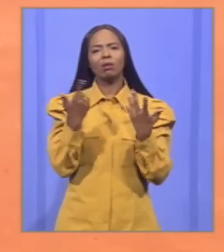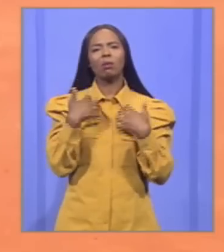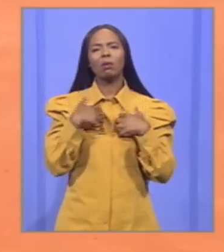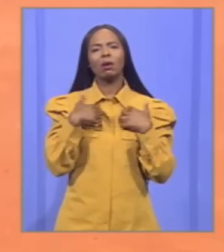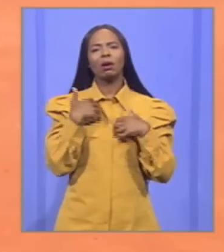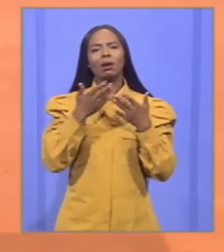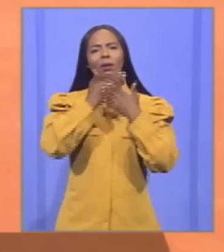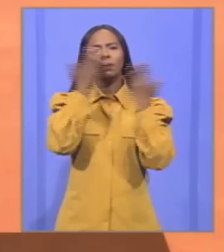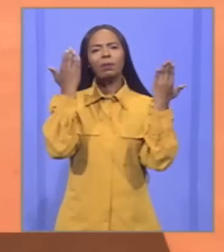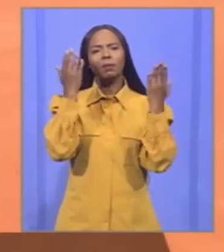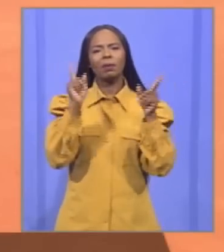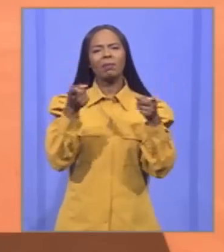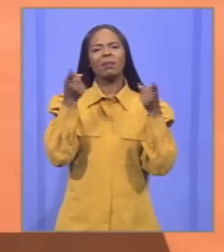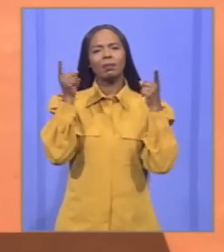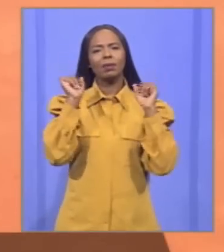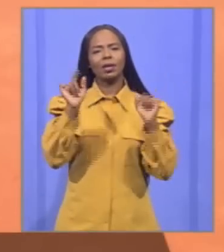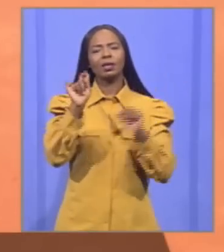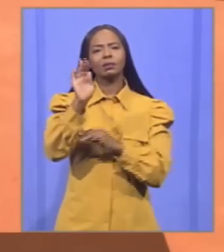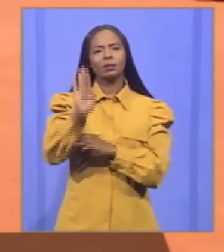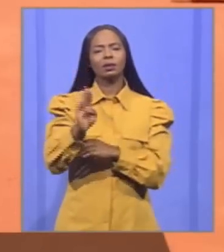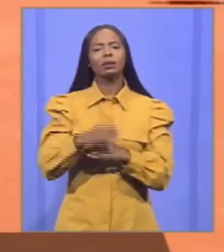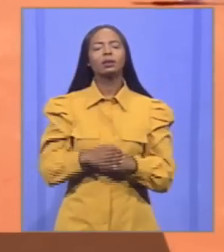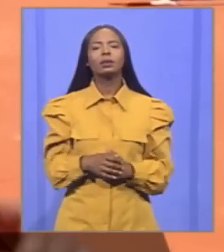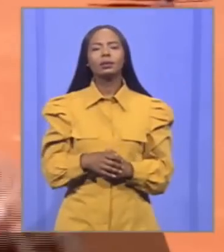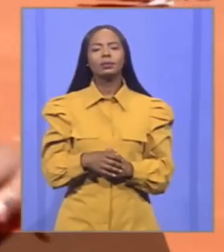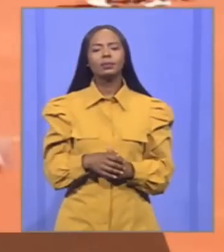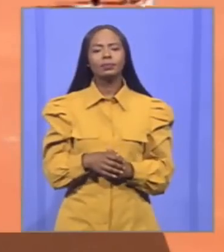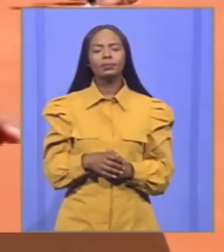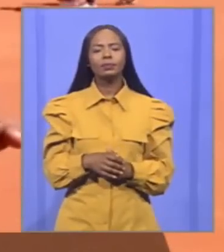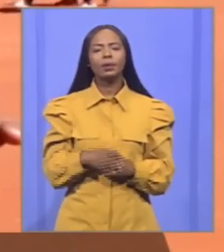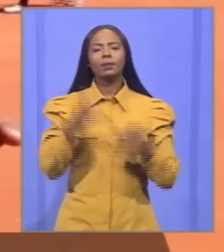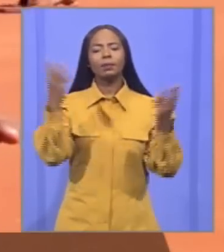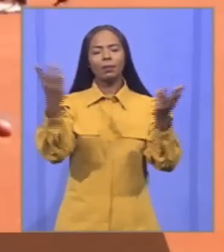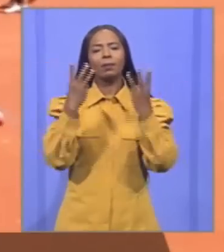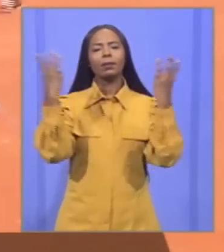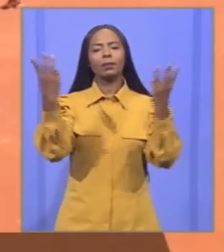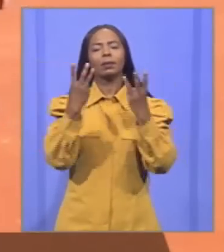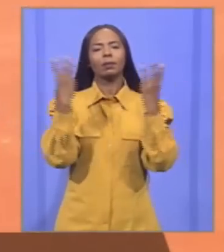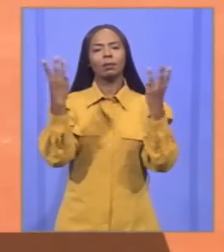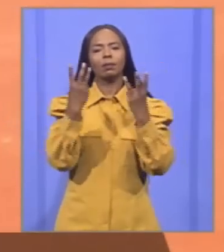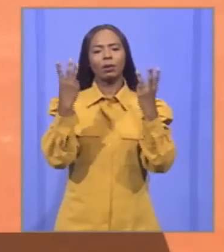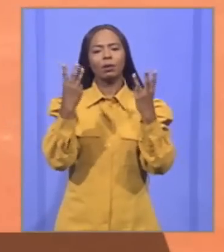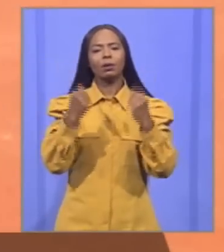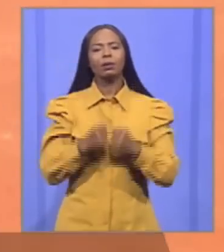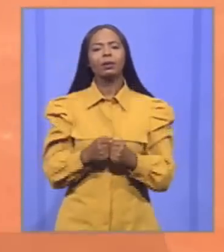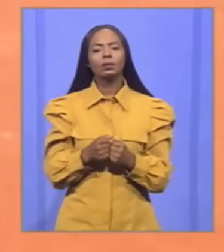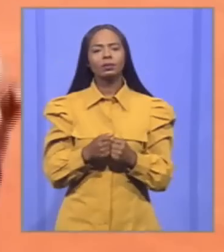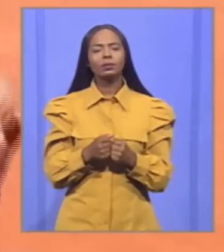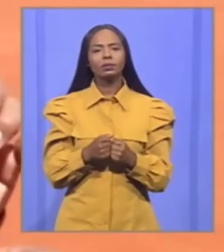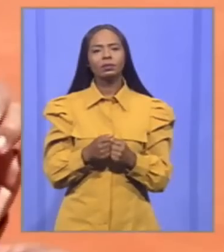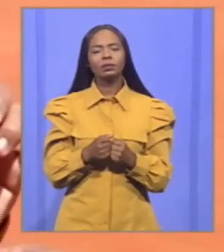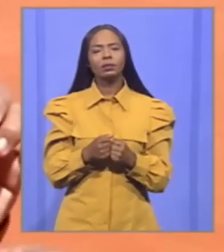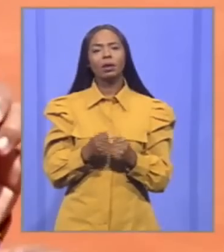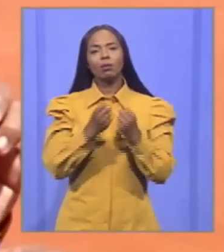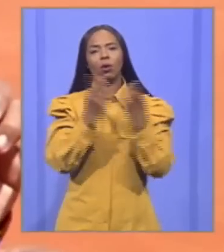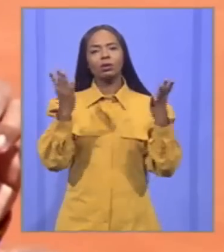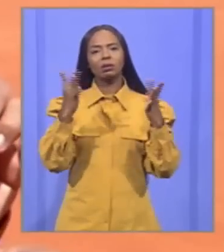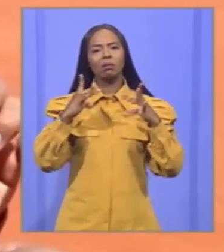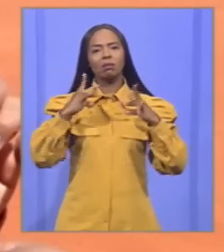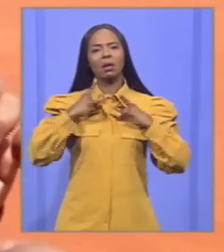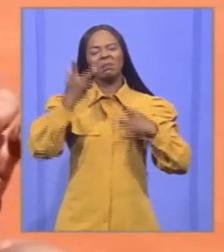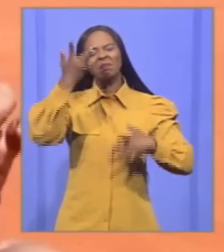Re kopa re le hapa la pholo gore batho ba rona ba na le bolwetse ba TB.